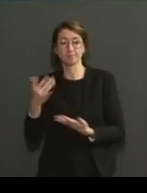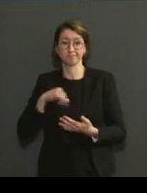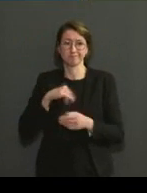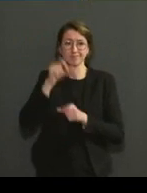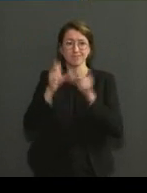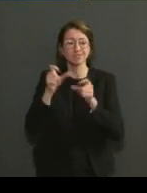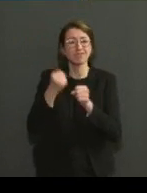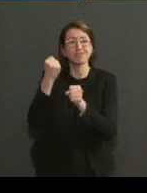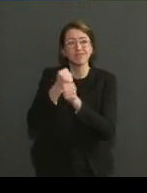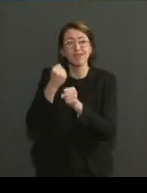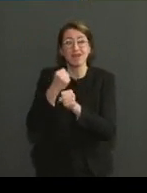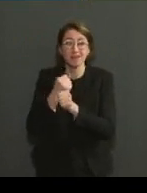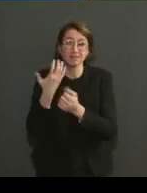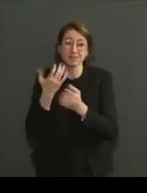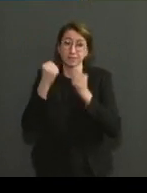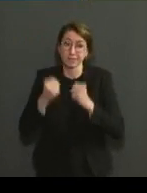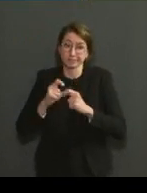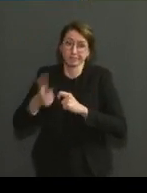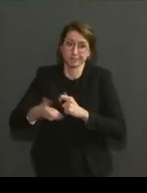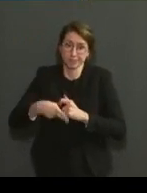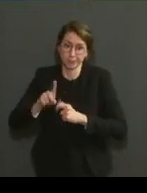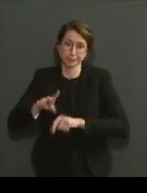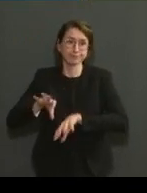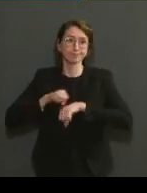certains métiers, mais certains d'entre eux sont fermés actuellement, comme